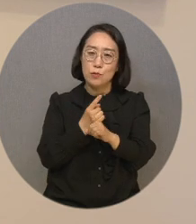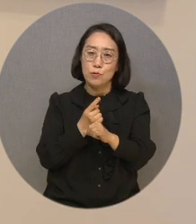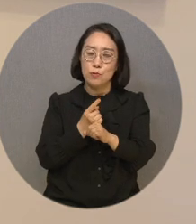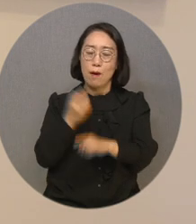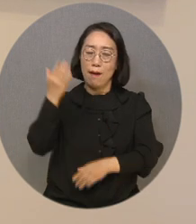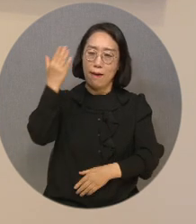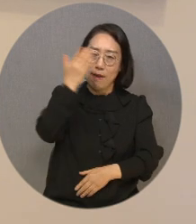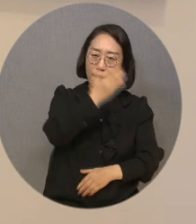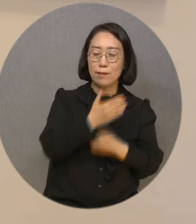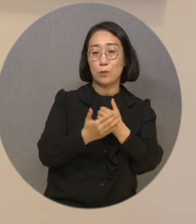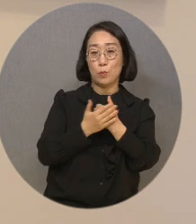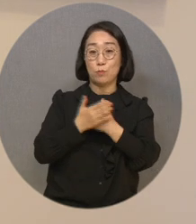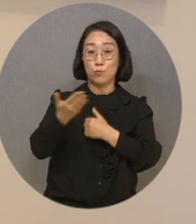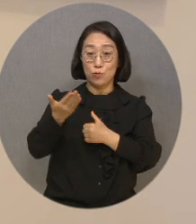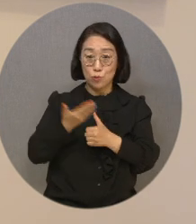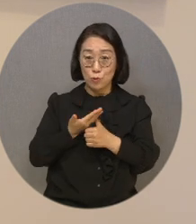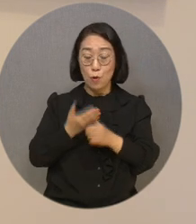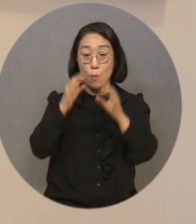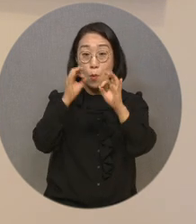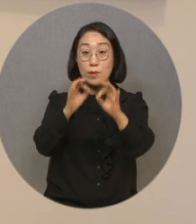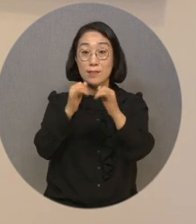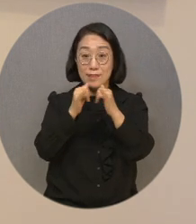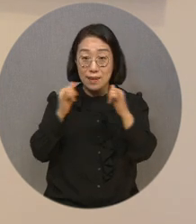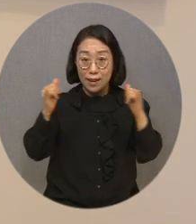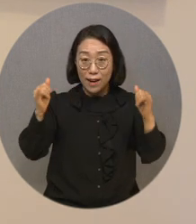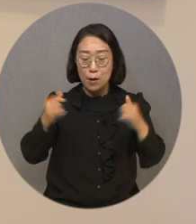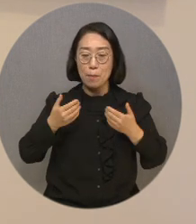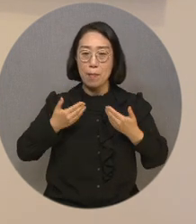시간을 선사하고 있으며 보는 이로 하여금